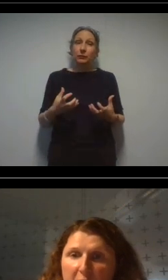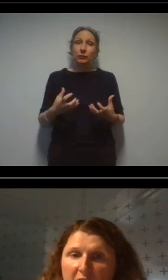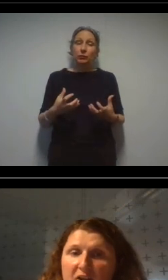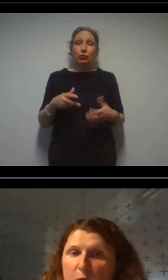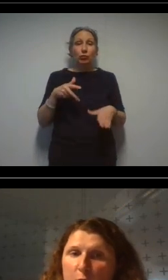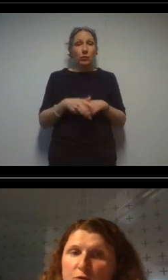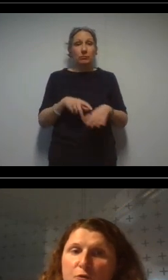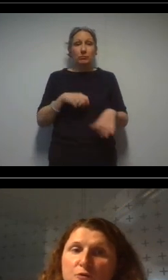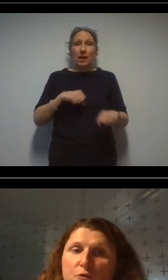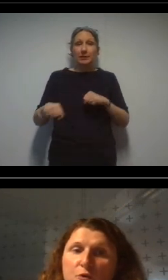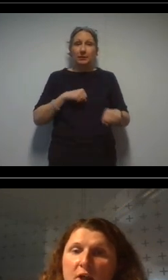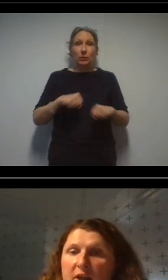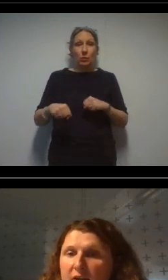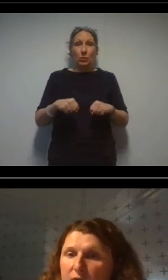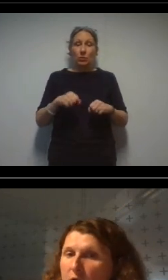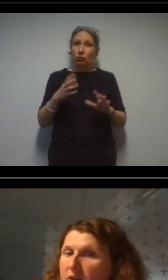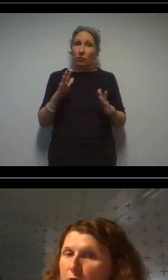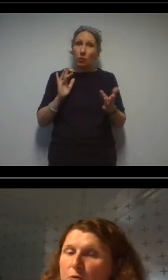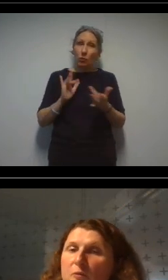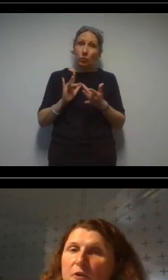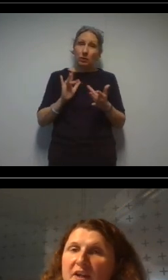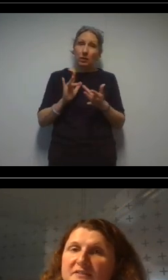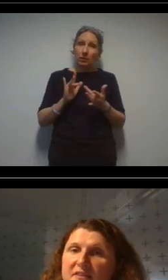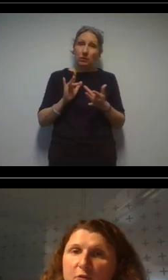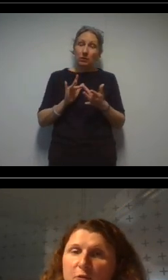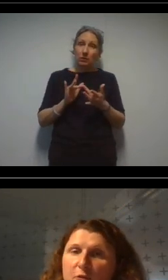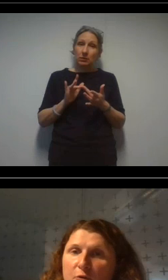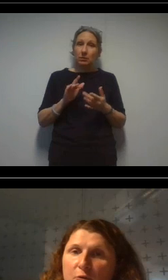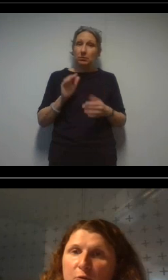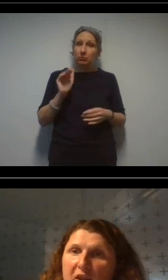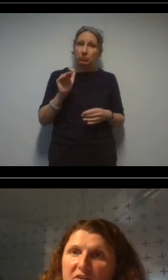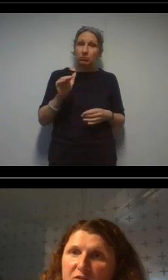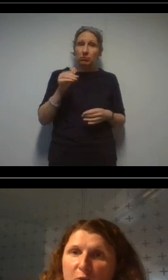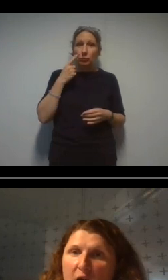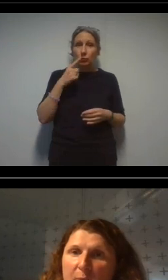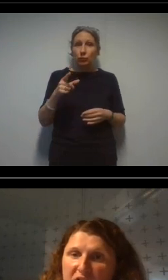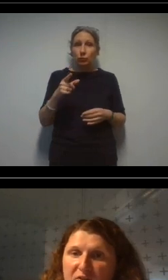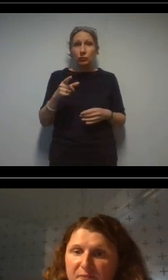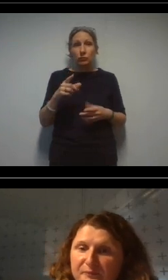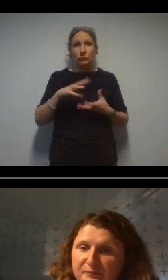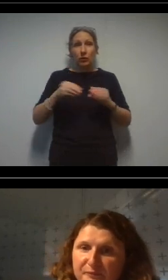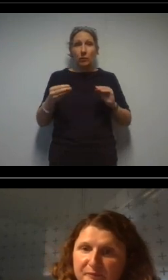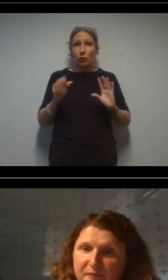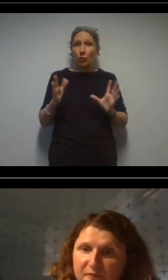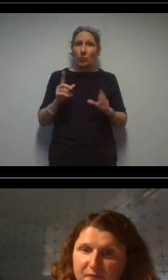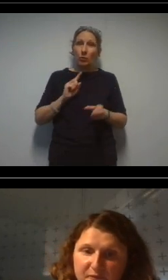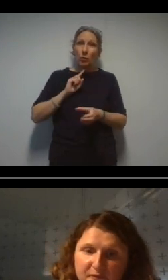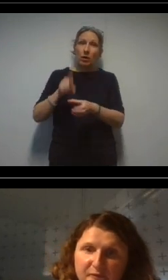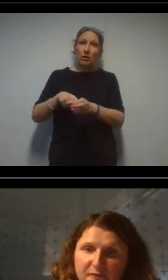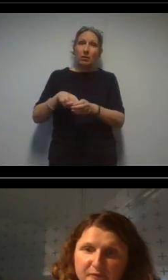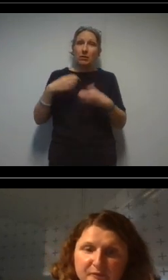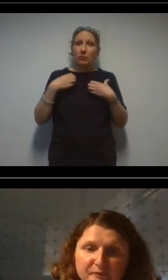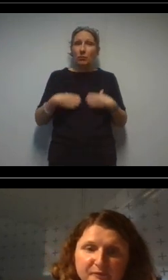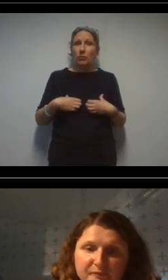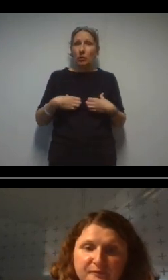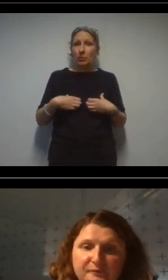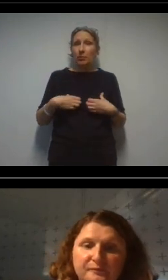on est en train de parler, elles se rapprochent de vous et elles voient Exactement. les modalités d'adhésion à Arpège. Ouais,